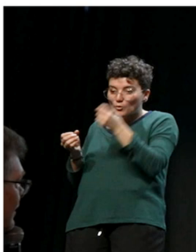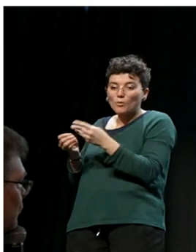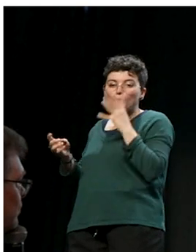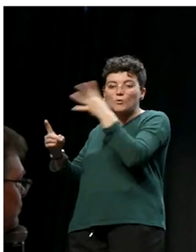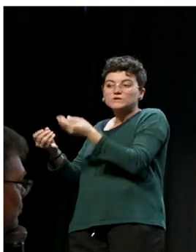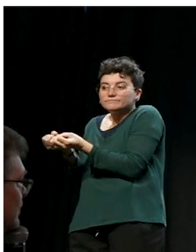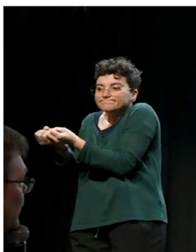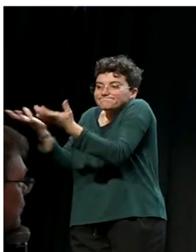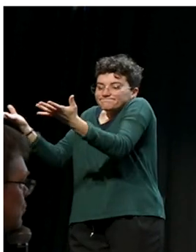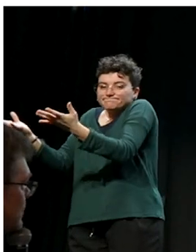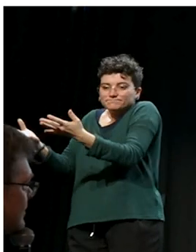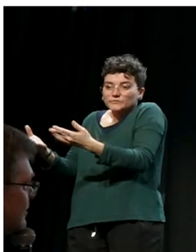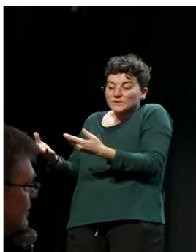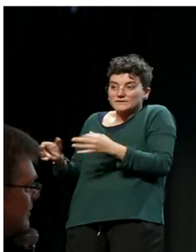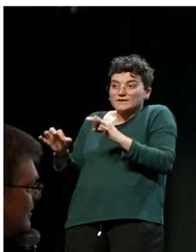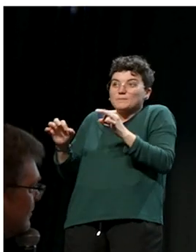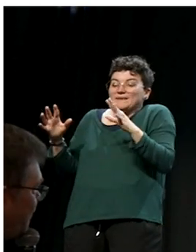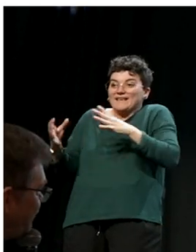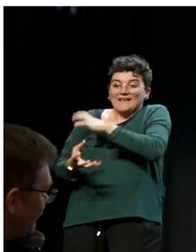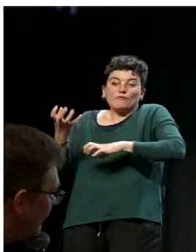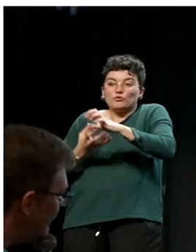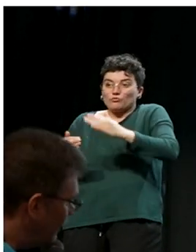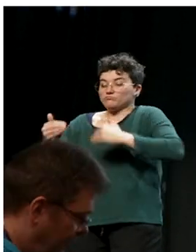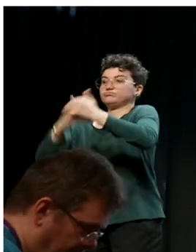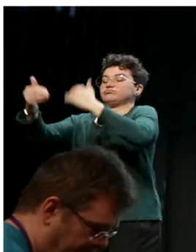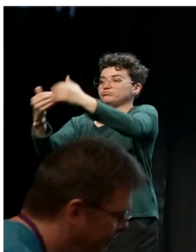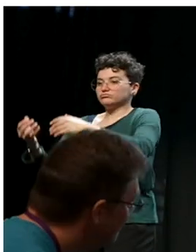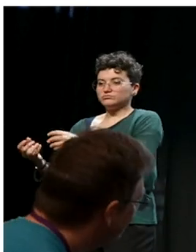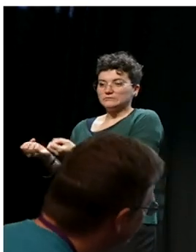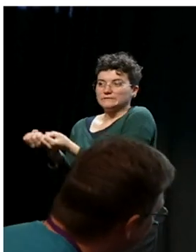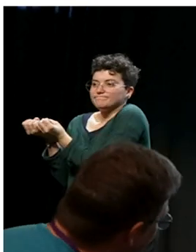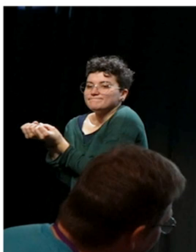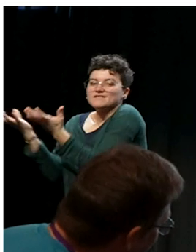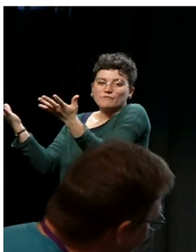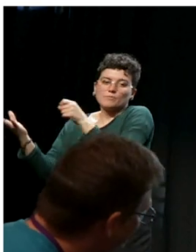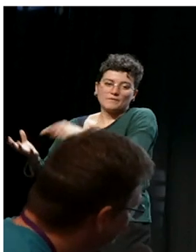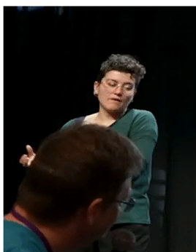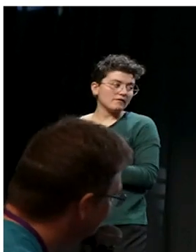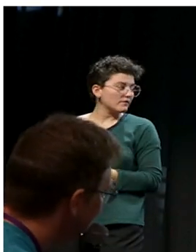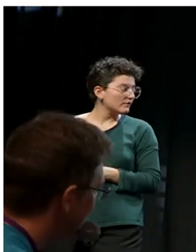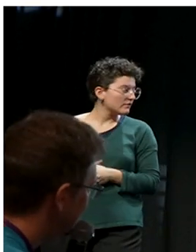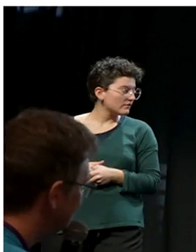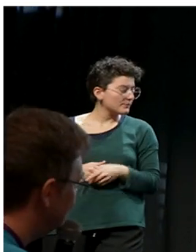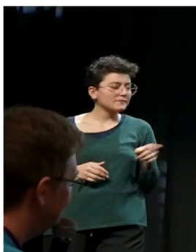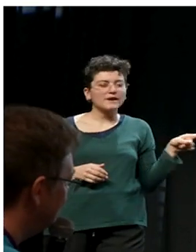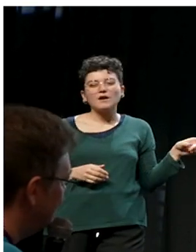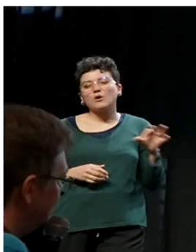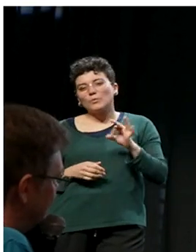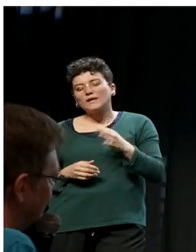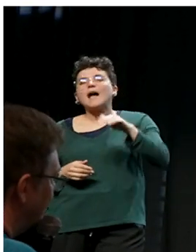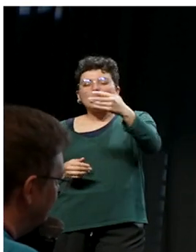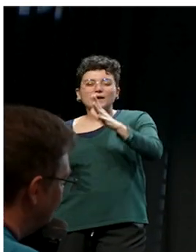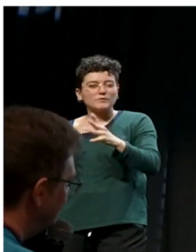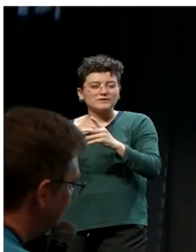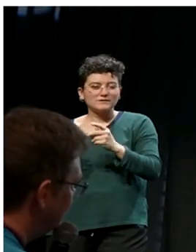la révolution est en marche. Quoi. C'est... Alors, ça justement, on en parlera peut-être un peu la suite. Moi, ce que je voulais surtout voir, c'était par rapport au projet